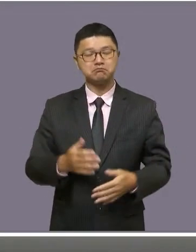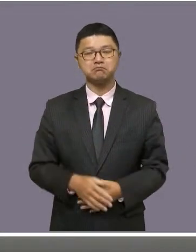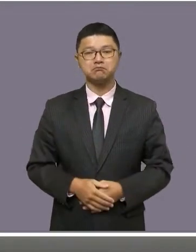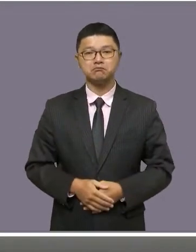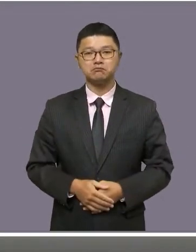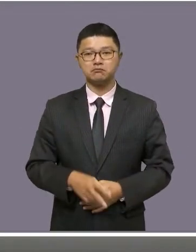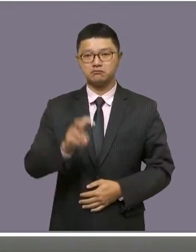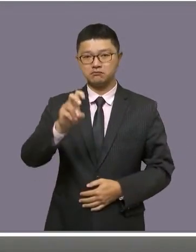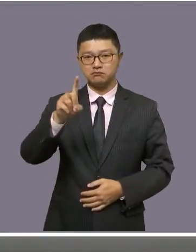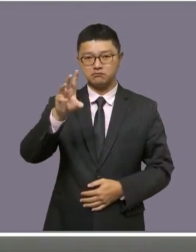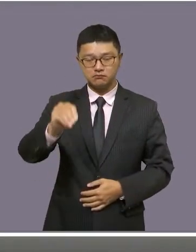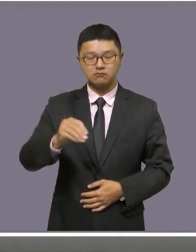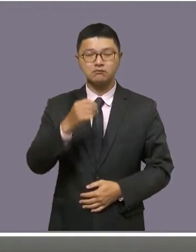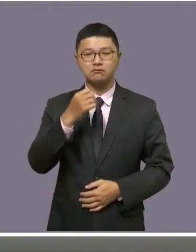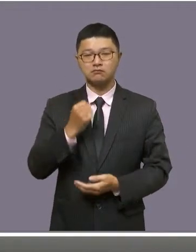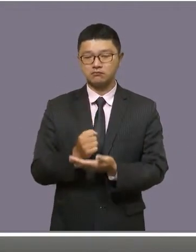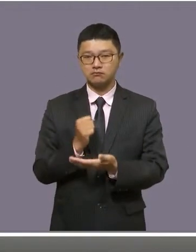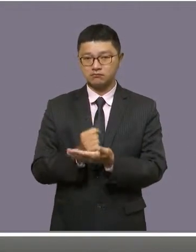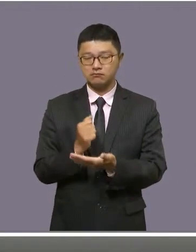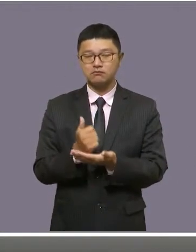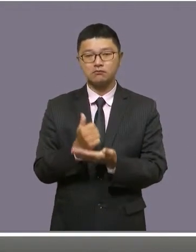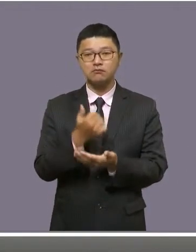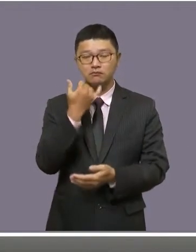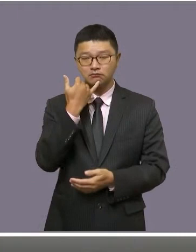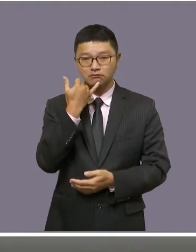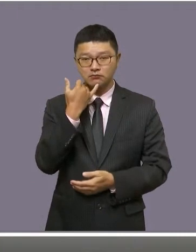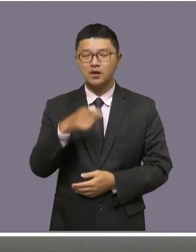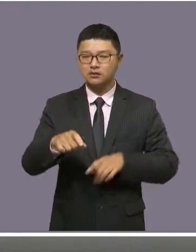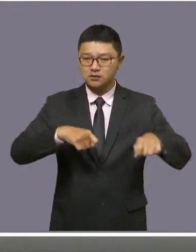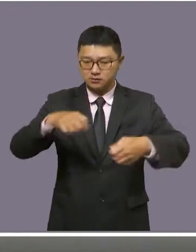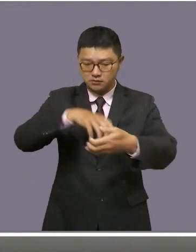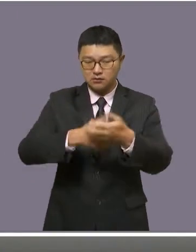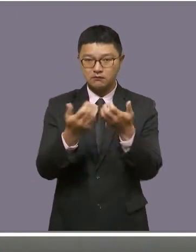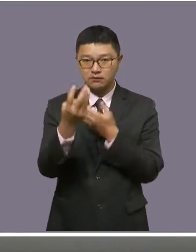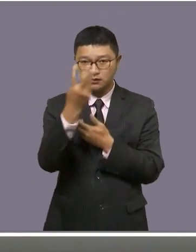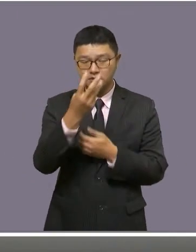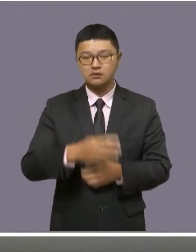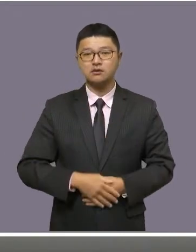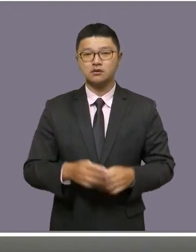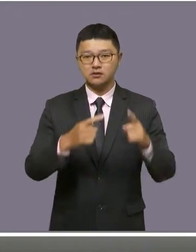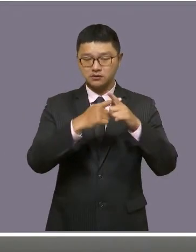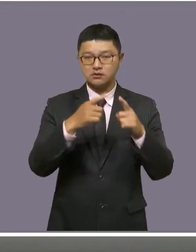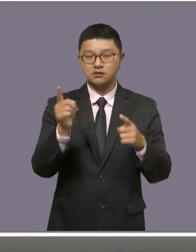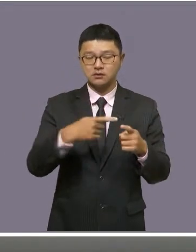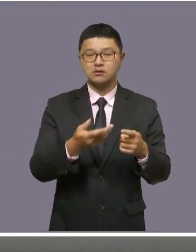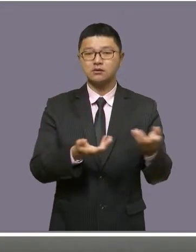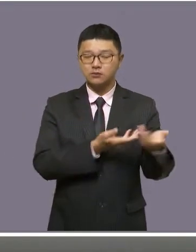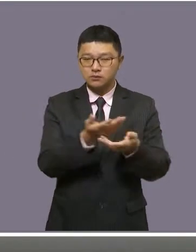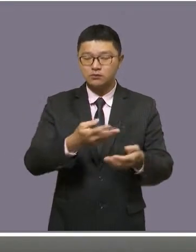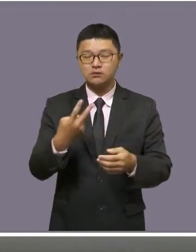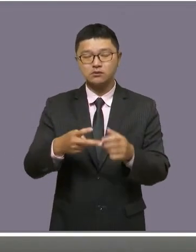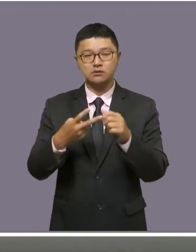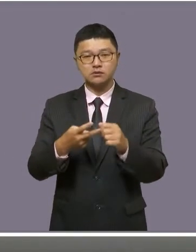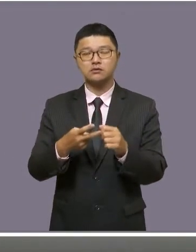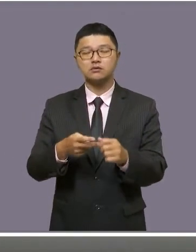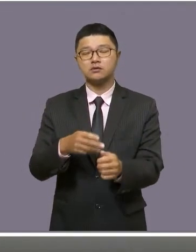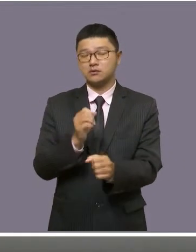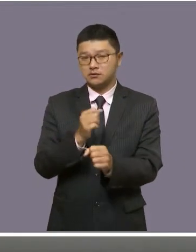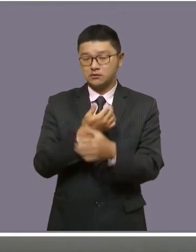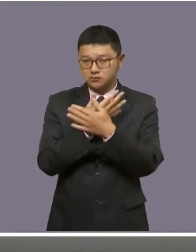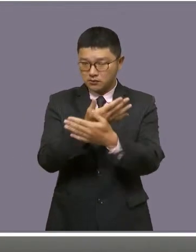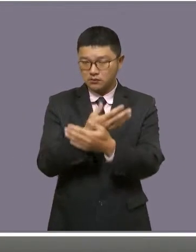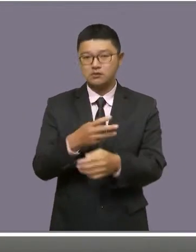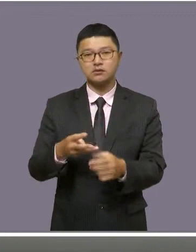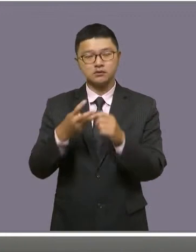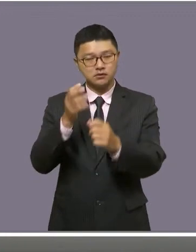到21万那这个计划我们会从三个面向人才交流循环、奖助措施、就业辅导三个面